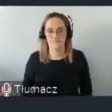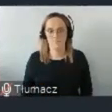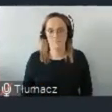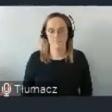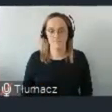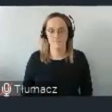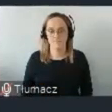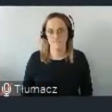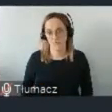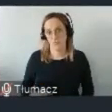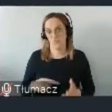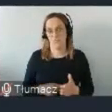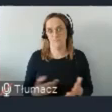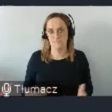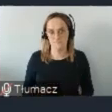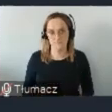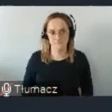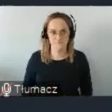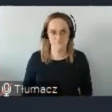O.